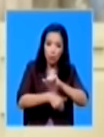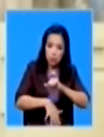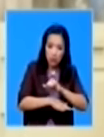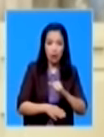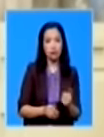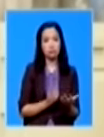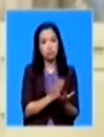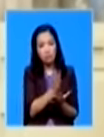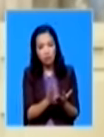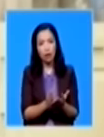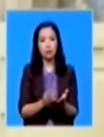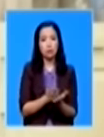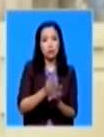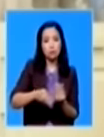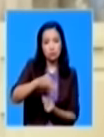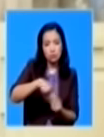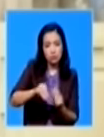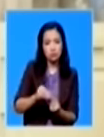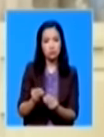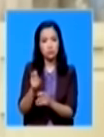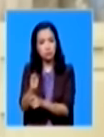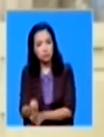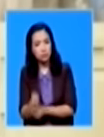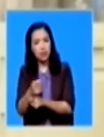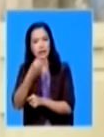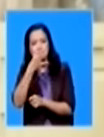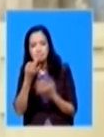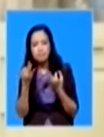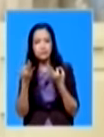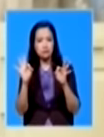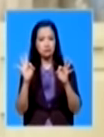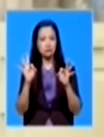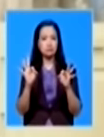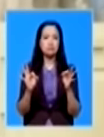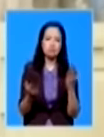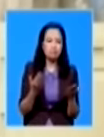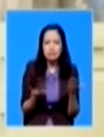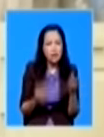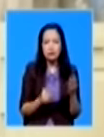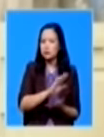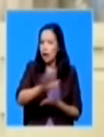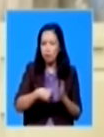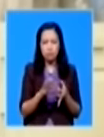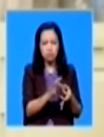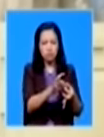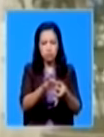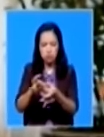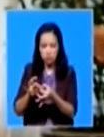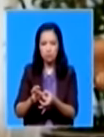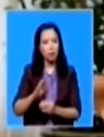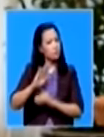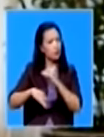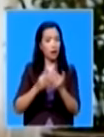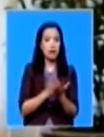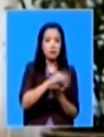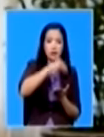ในภาคธุรกิจเกษตรกรหรืออาชีพอิสระหรือว่าอื่นทั้งหมดที่มันต้องพันไปอีกหลายเรื่องน ะ เรื่องการศึกษ